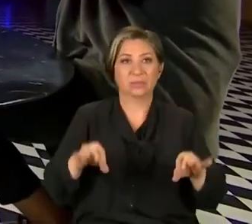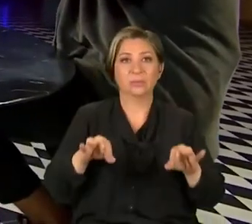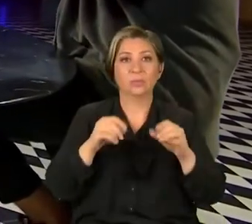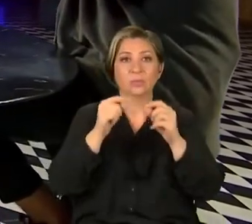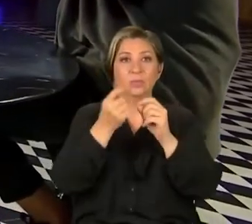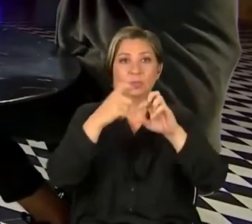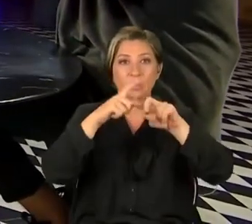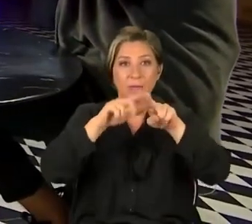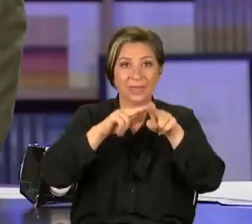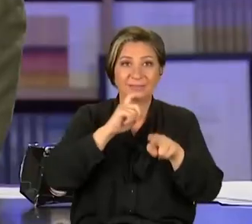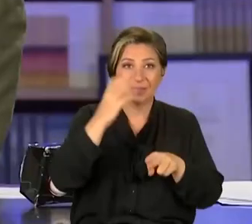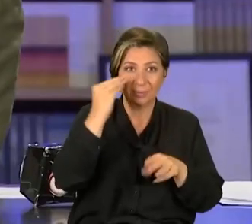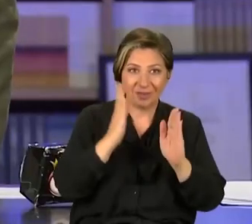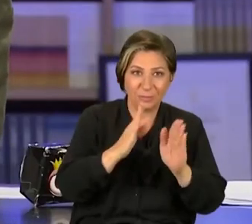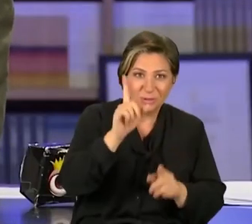geliyoruz